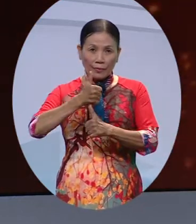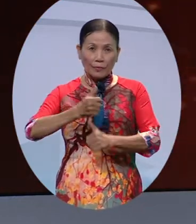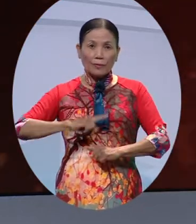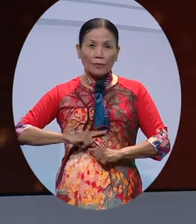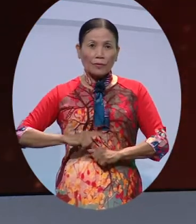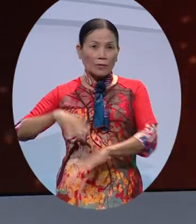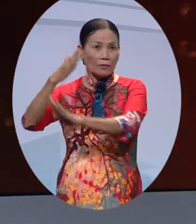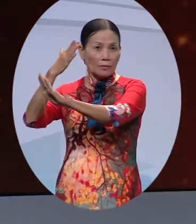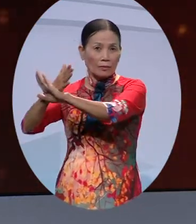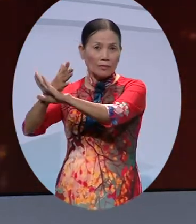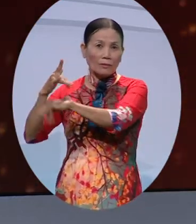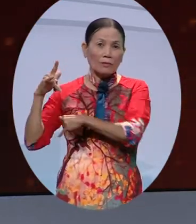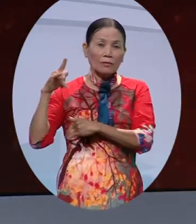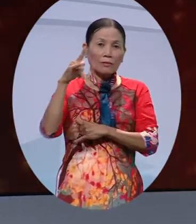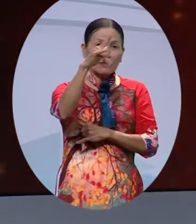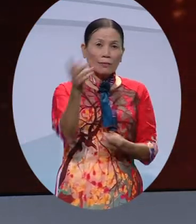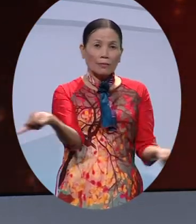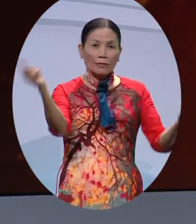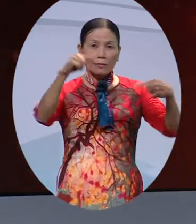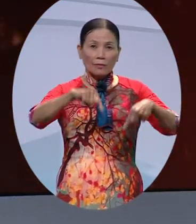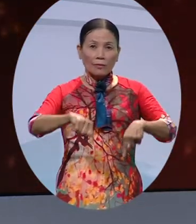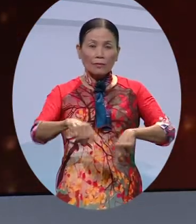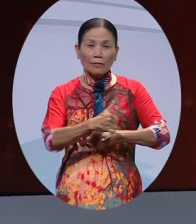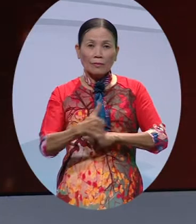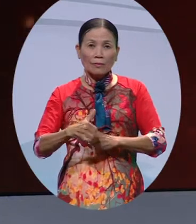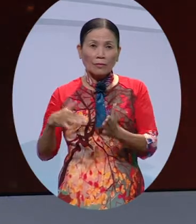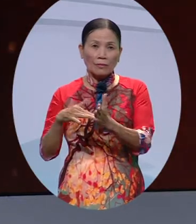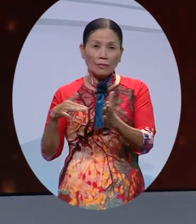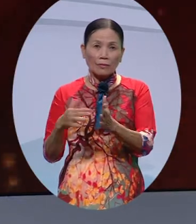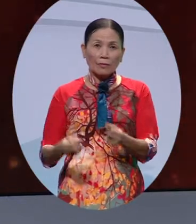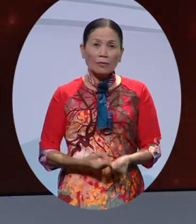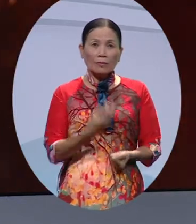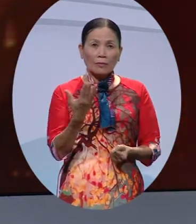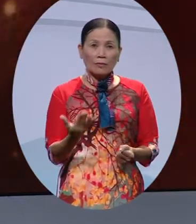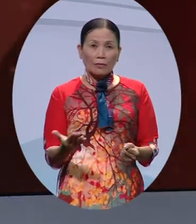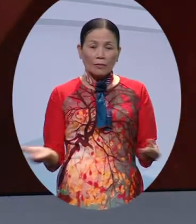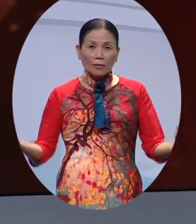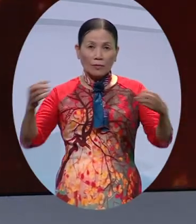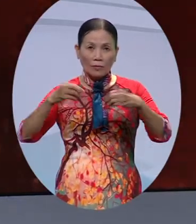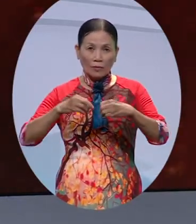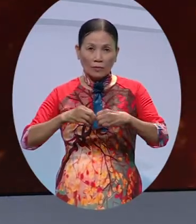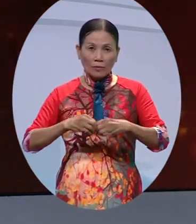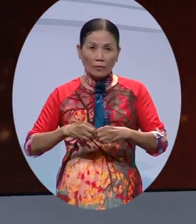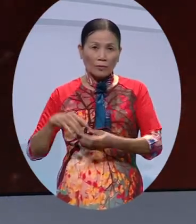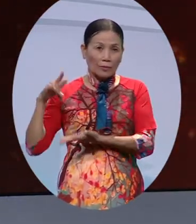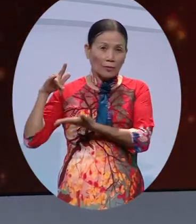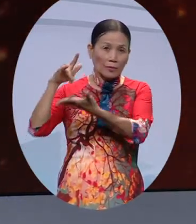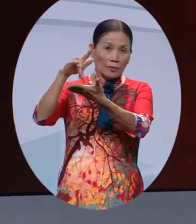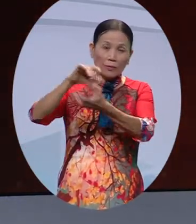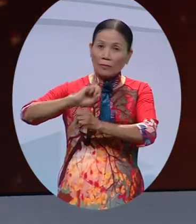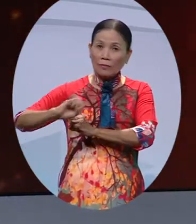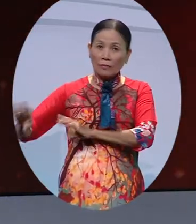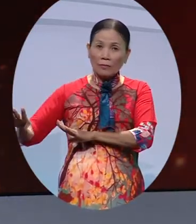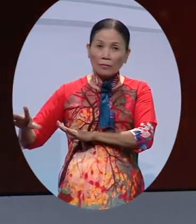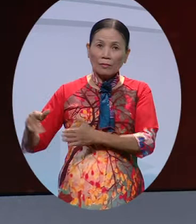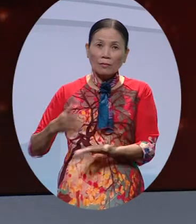cấm các chuyến bay ra nước ngoài, hạn chế người dân di chuyển ra khỏi khu vực sinh sống và tụ tập nơi đông người. Cục Hàng không Việt Nam hủy toàn bộ giấy phép bay